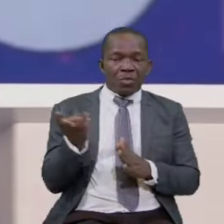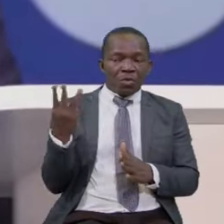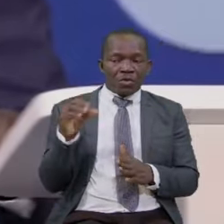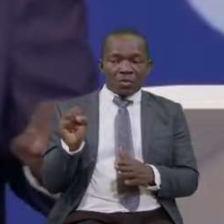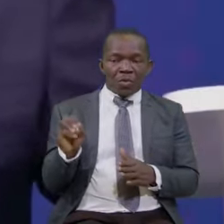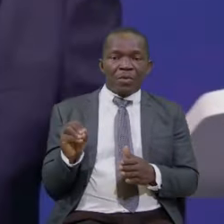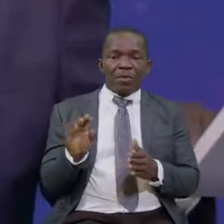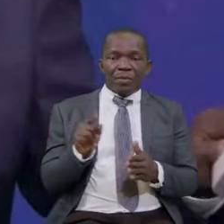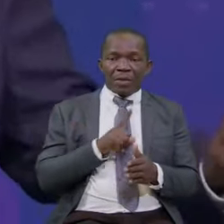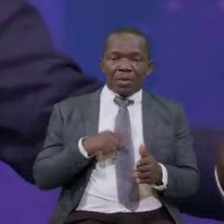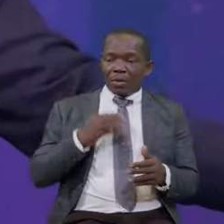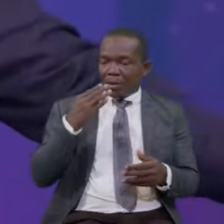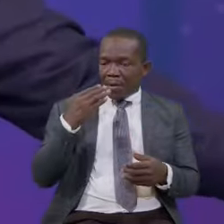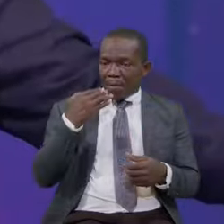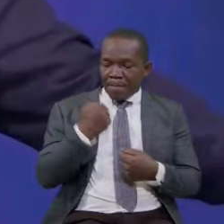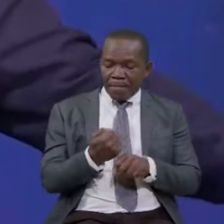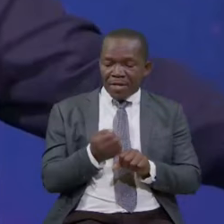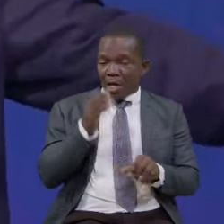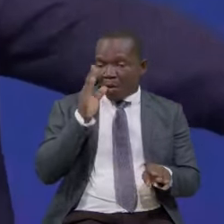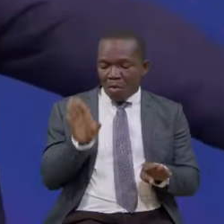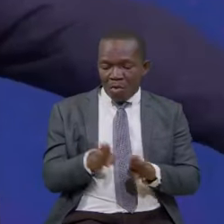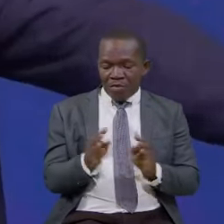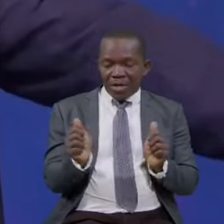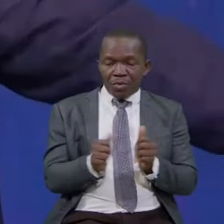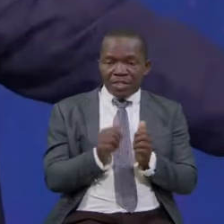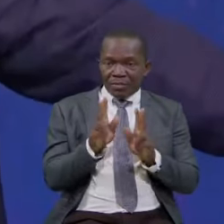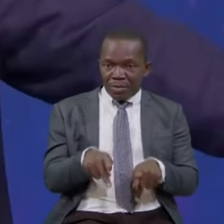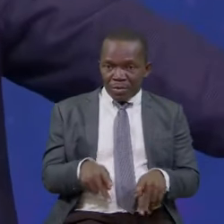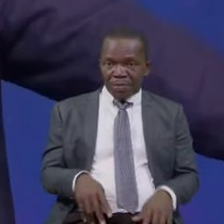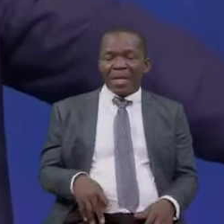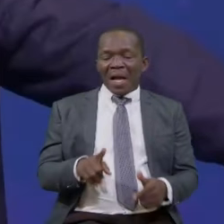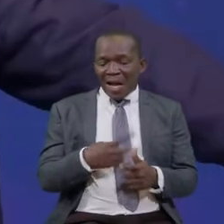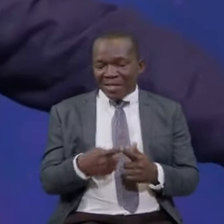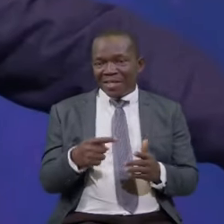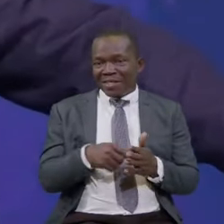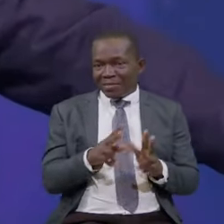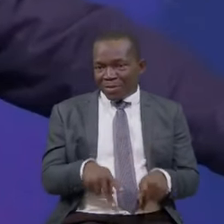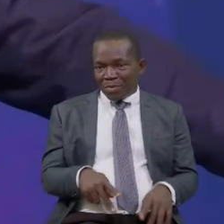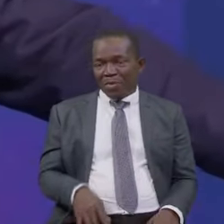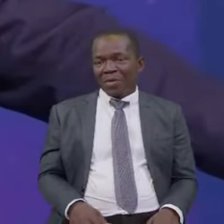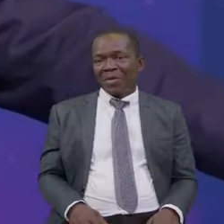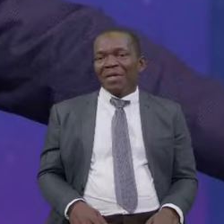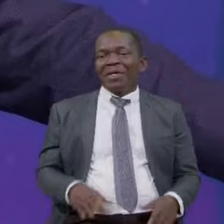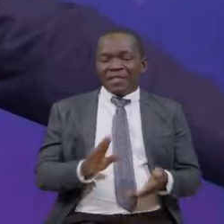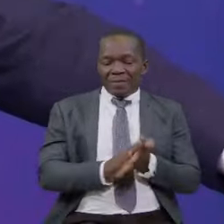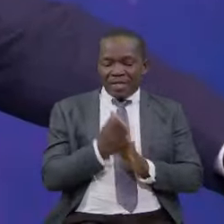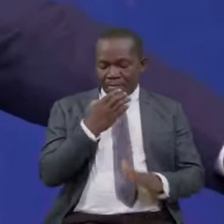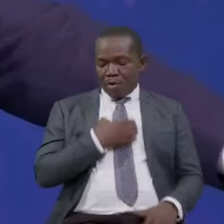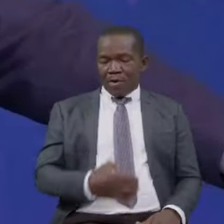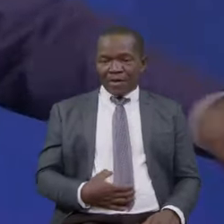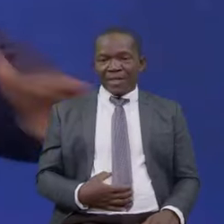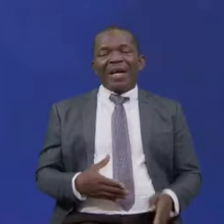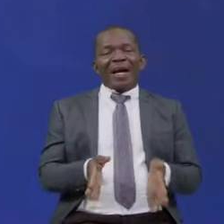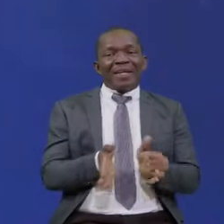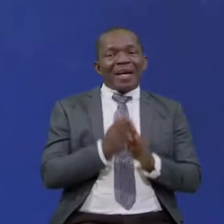qu'est-ce que nous allons manger maintenant vous nous avez fait quitter l'Égypte où est le petit déjeuner où est le déjeûer dieu a dit